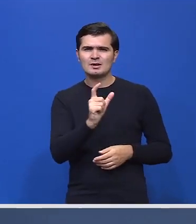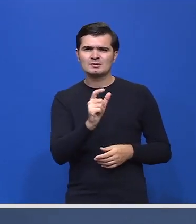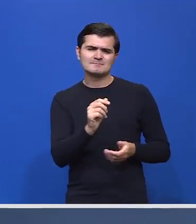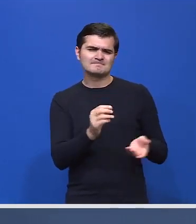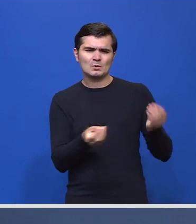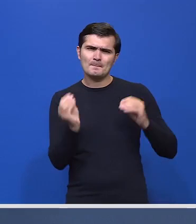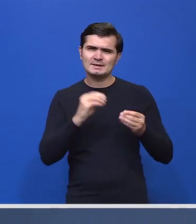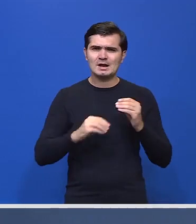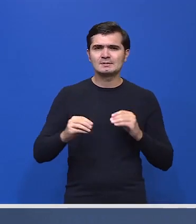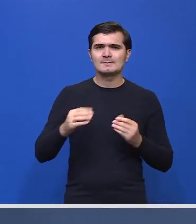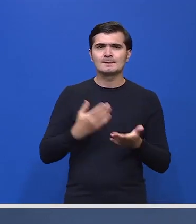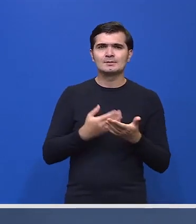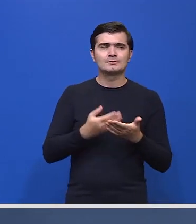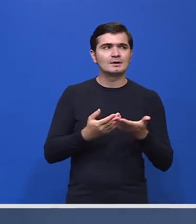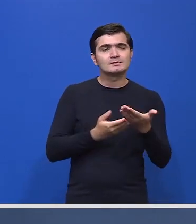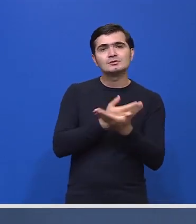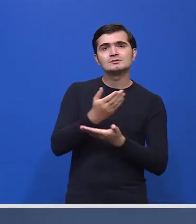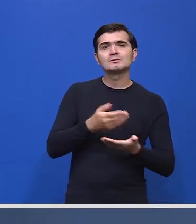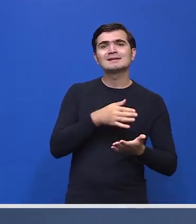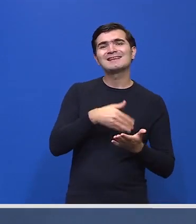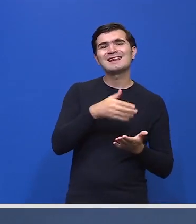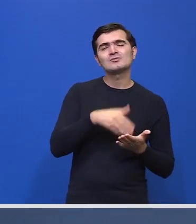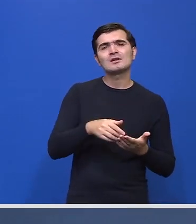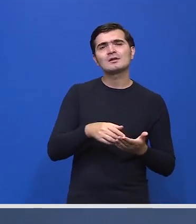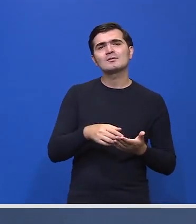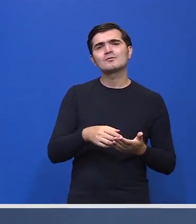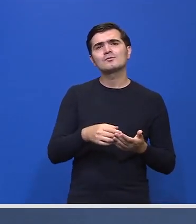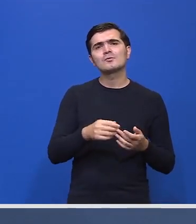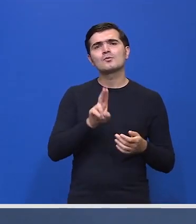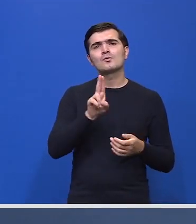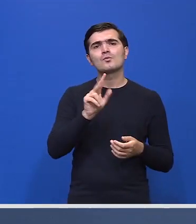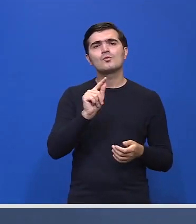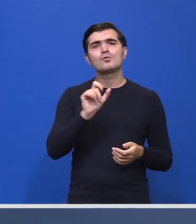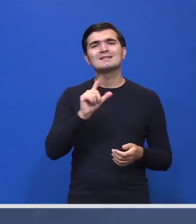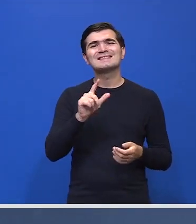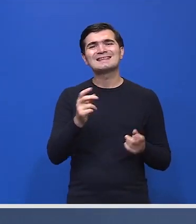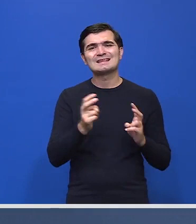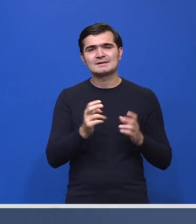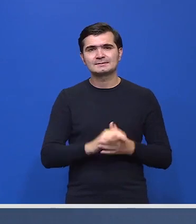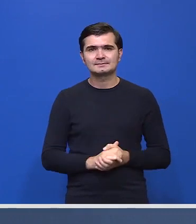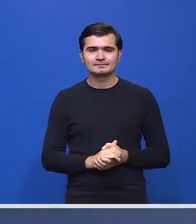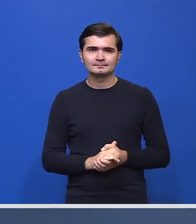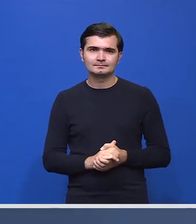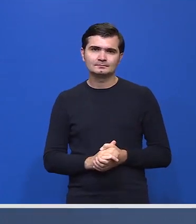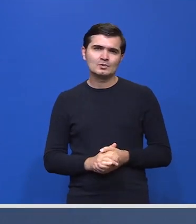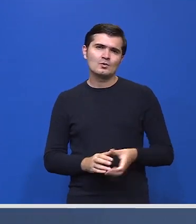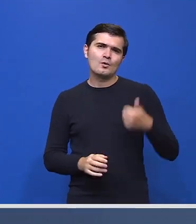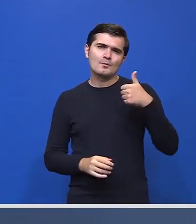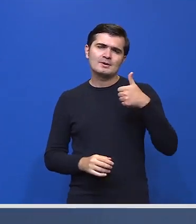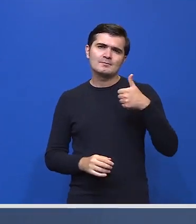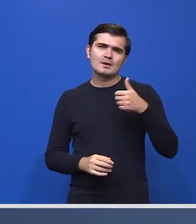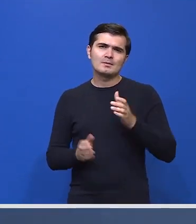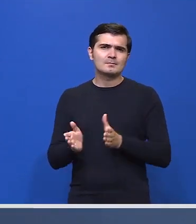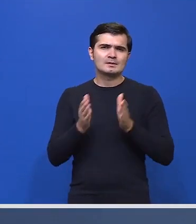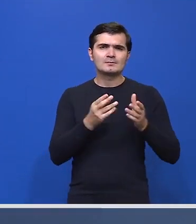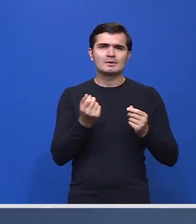complicată la gestionarea cheltuielilor cu utilitățile. O primă categorie de